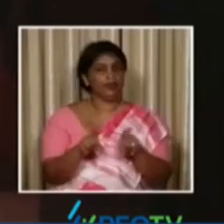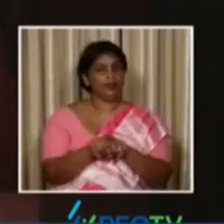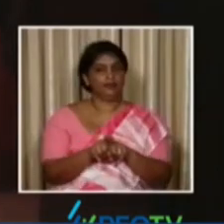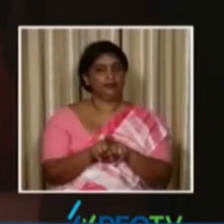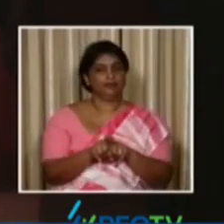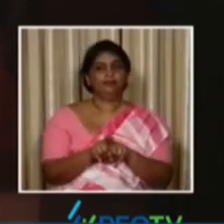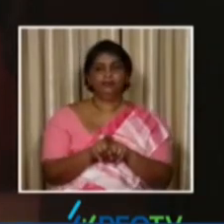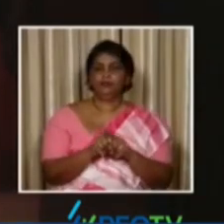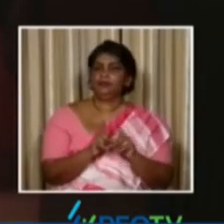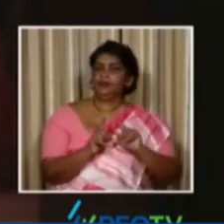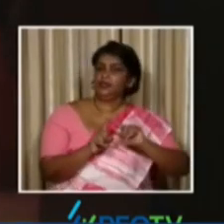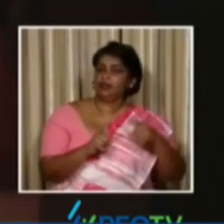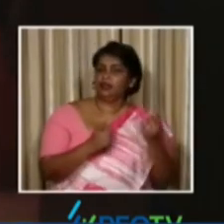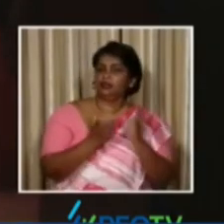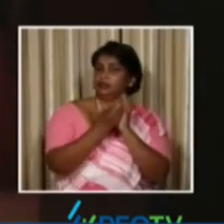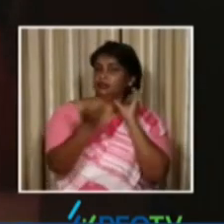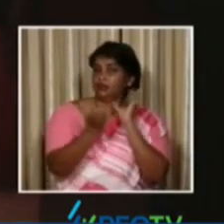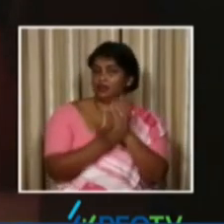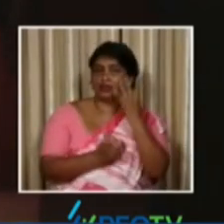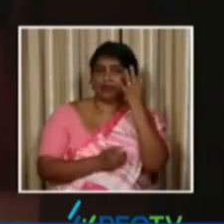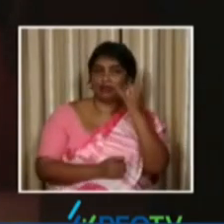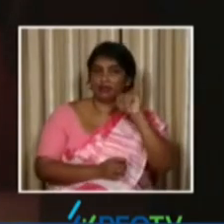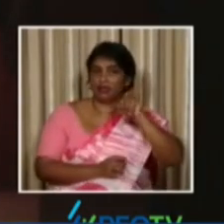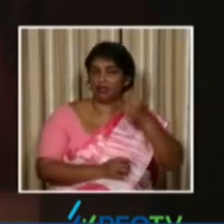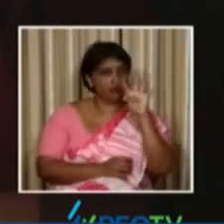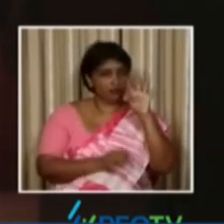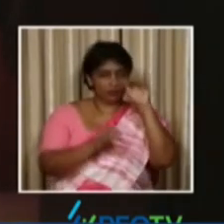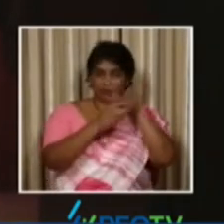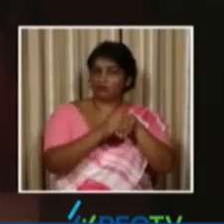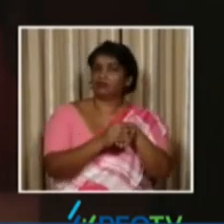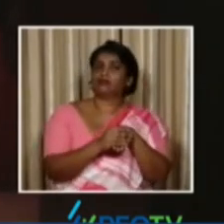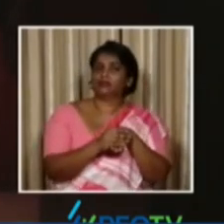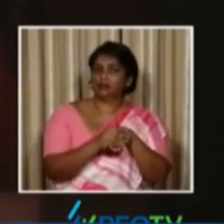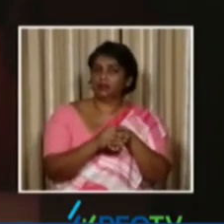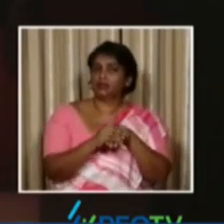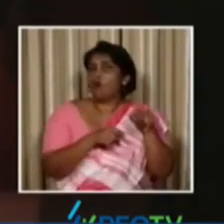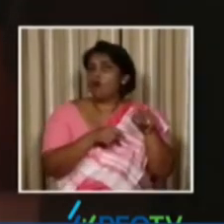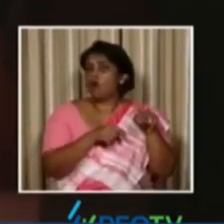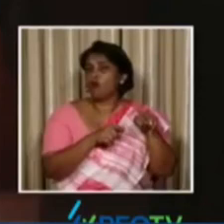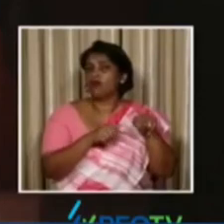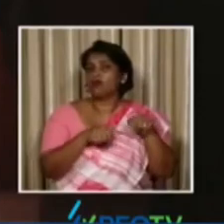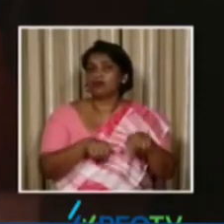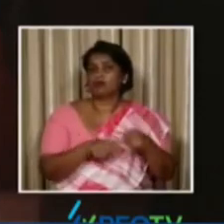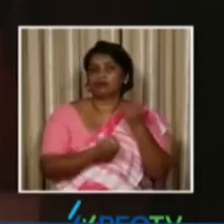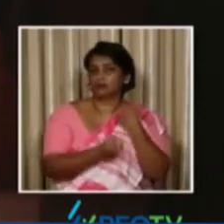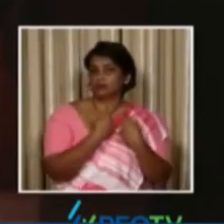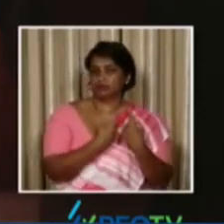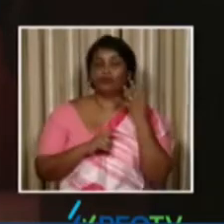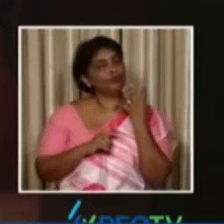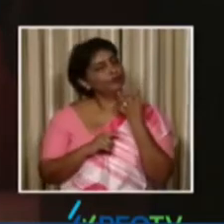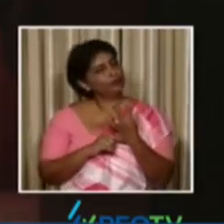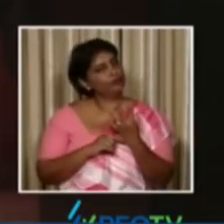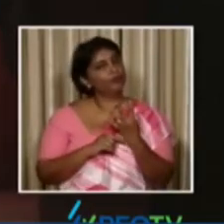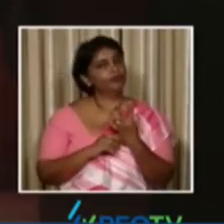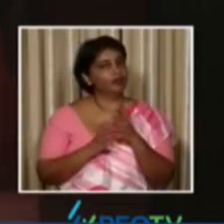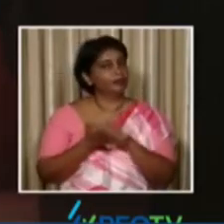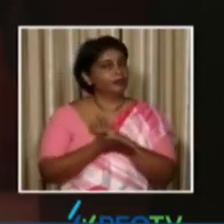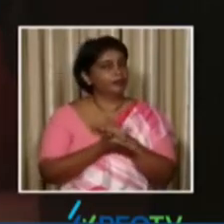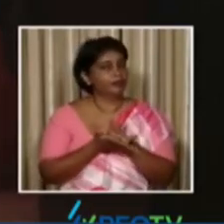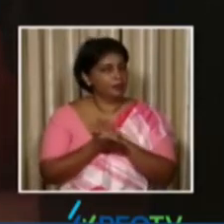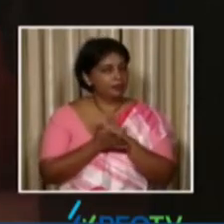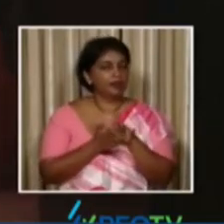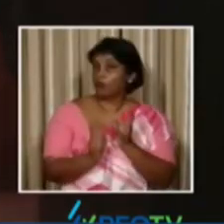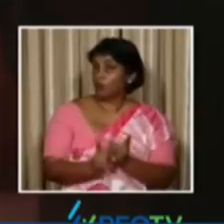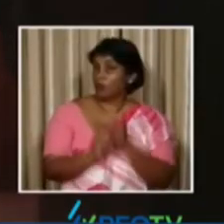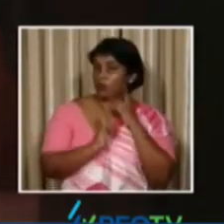වෙන්නේ. අනිකුත් බහලුම් 4644 තුල තිබුණ දේ ගැන තවමත් විශ්ලේෂණය කරමින් සිටිනවා. පැහැදිලිවම මේ